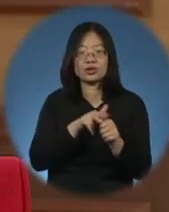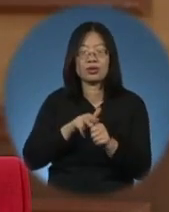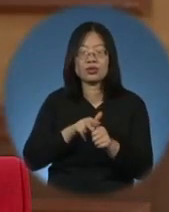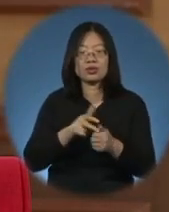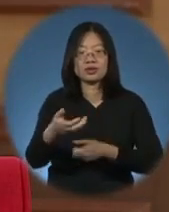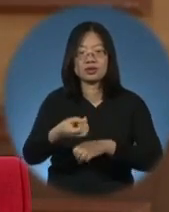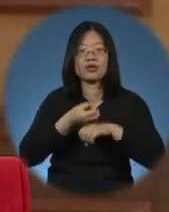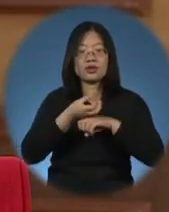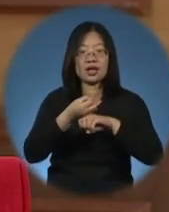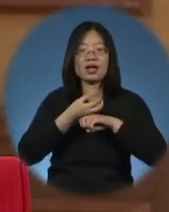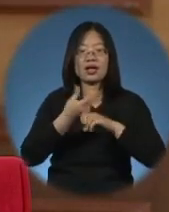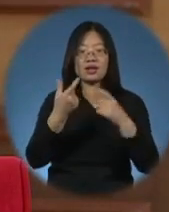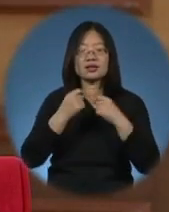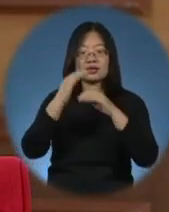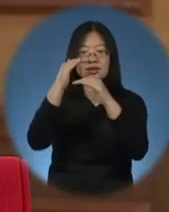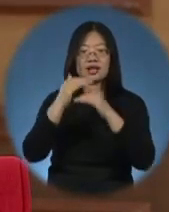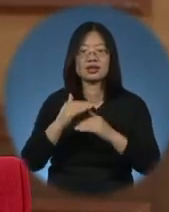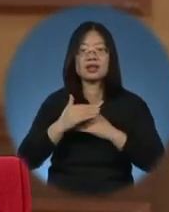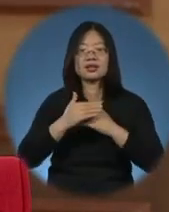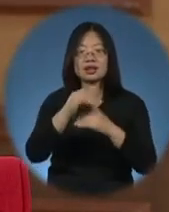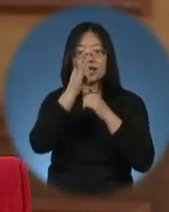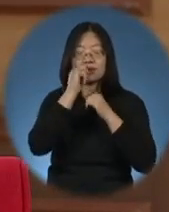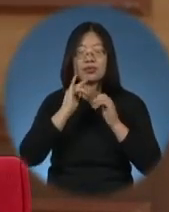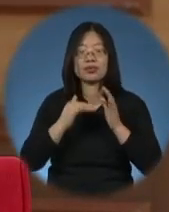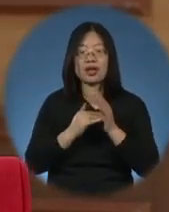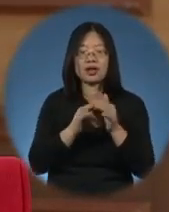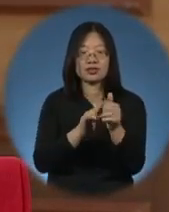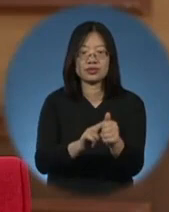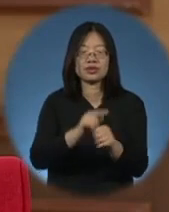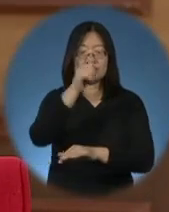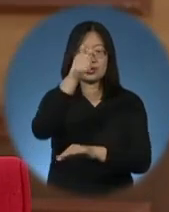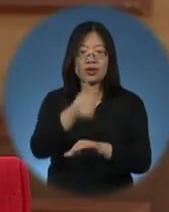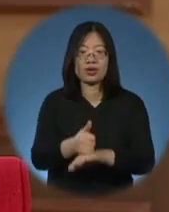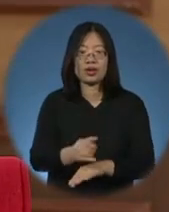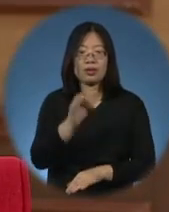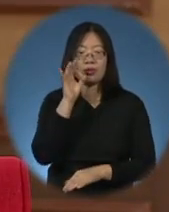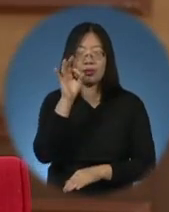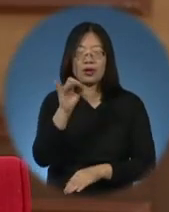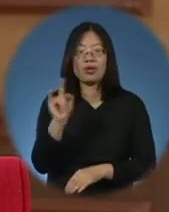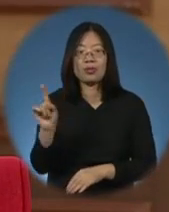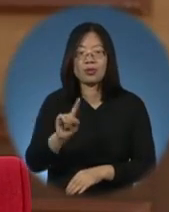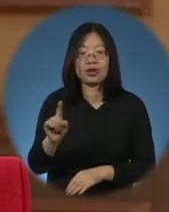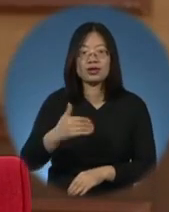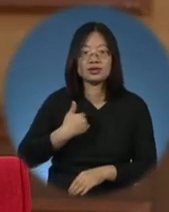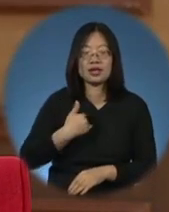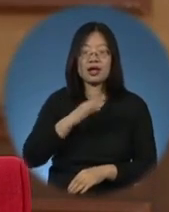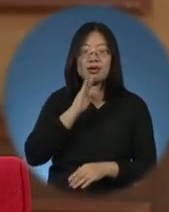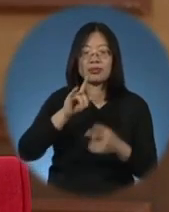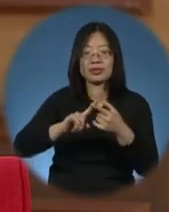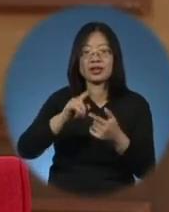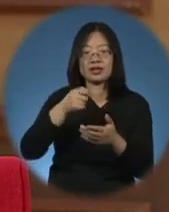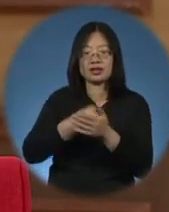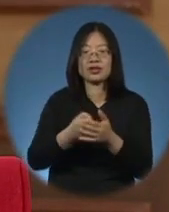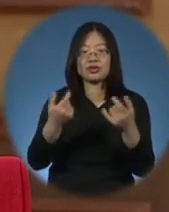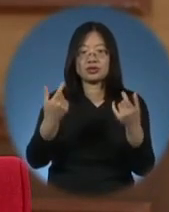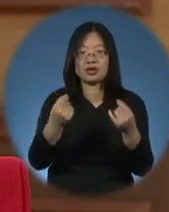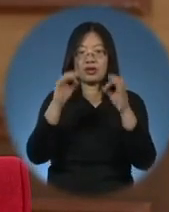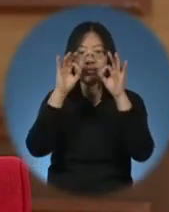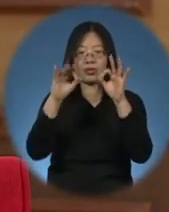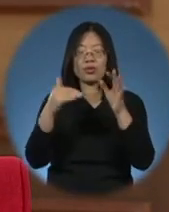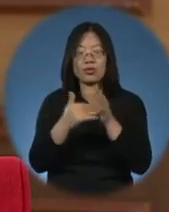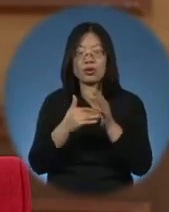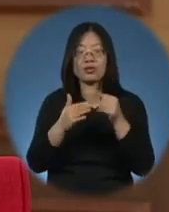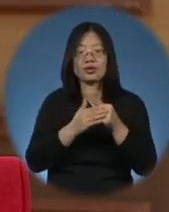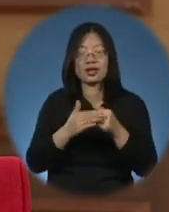그 전달받고 하는 과정을 진행했더니 예, 예. 그분들이 내린 결론이 상당히 저는 합리적인 결정처럼 보였어요. 네.